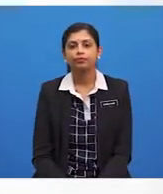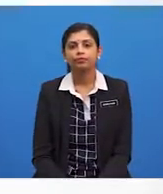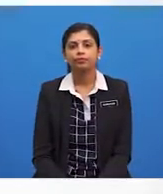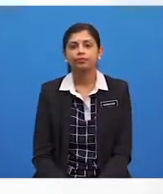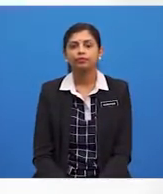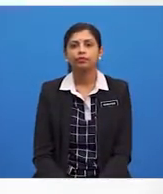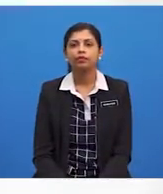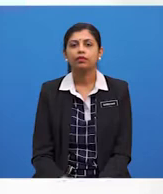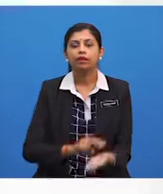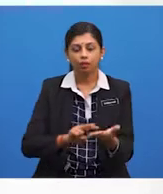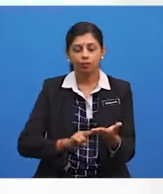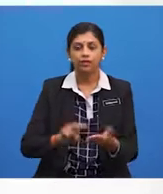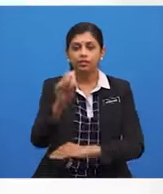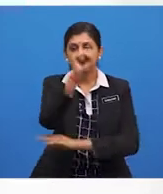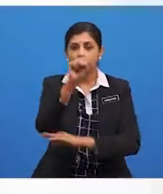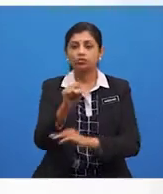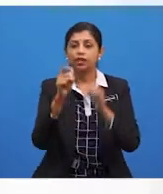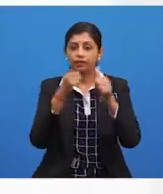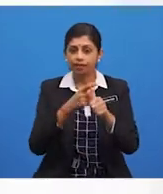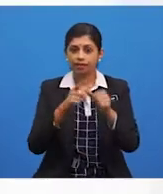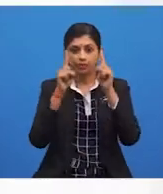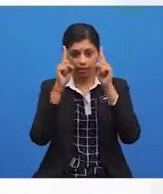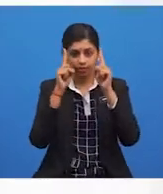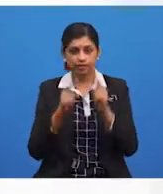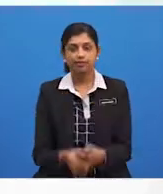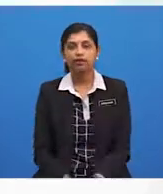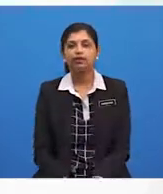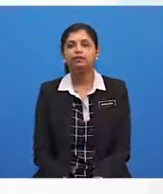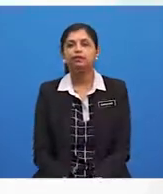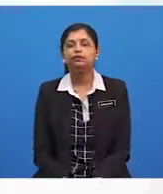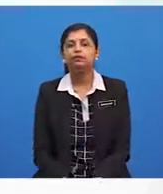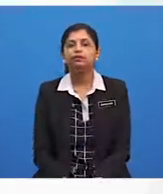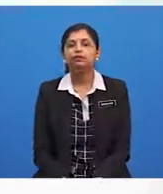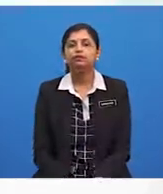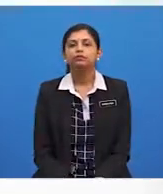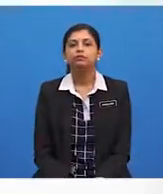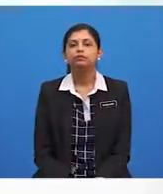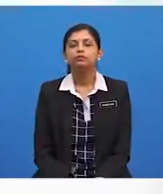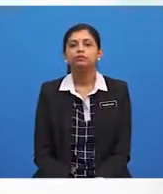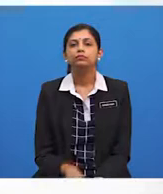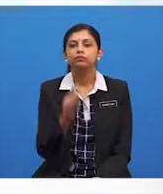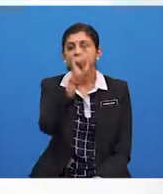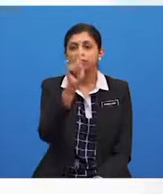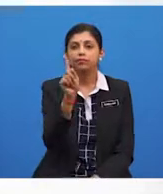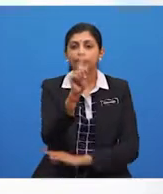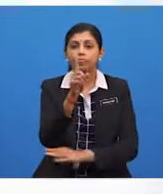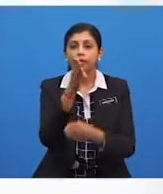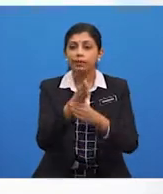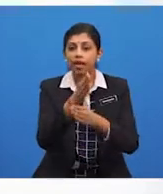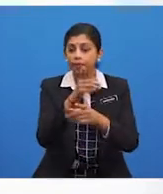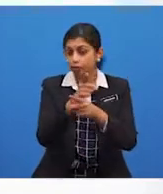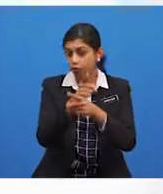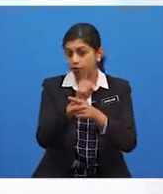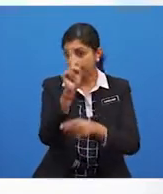Berikut ialah soalan yang pertama, yang manakah benar tentang Perlembagaan Persekutuan?